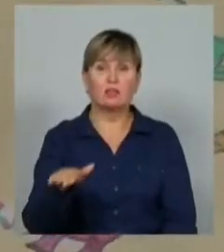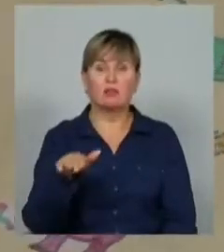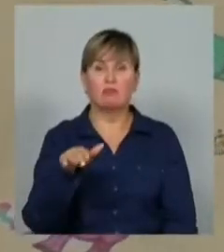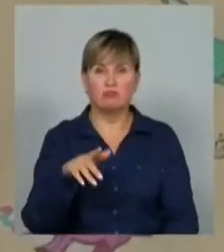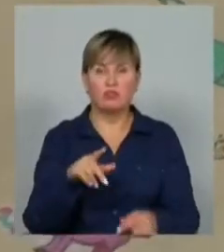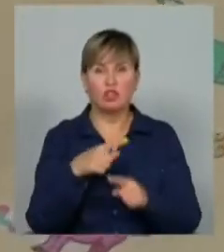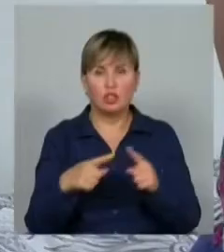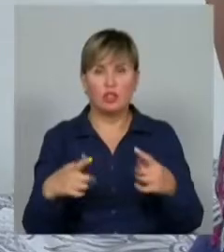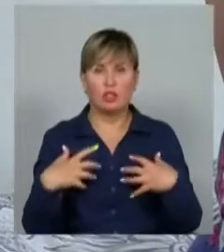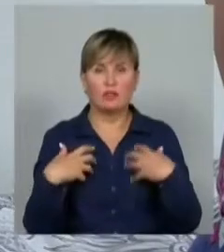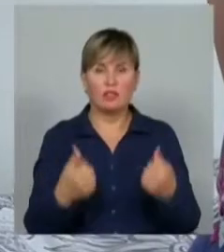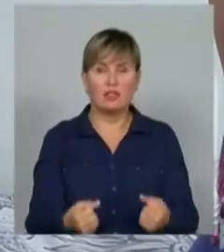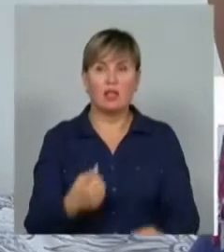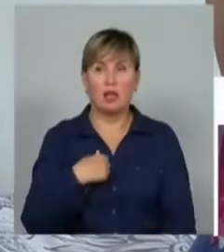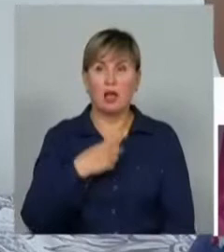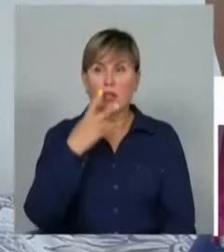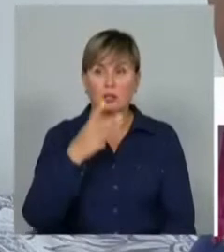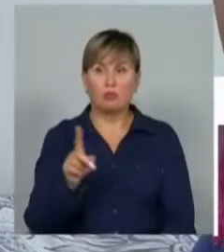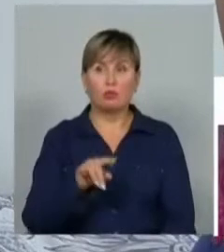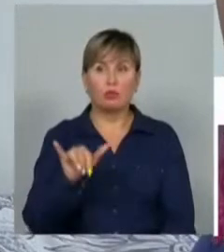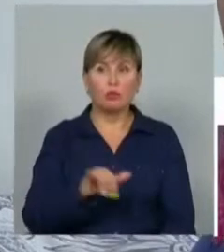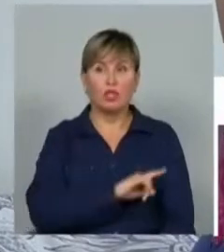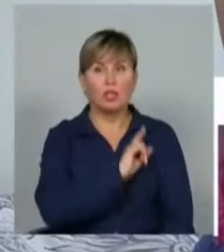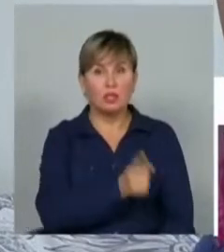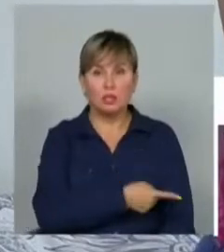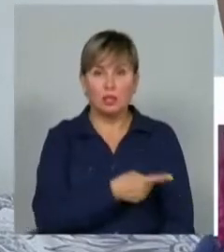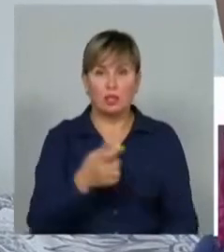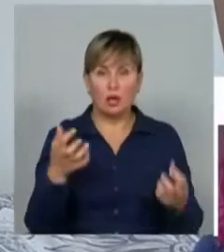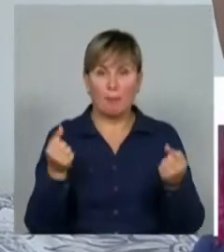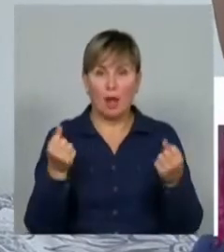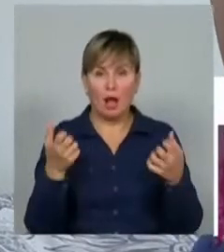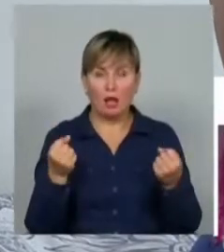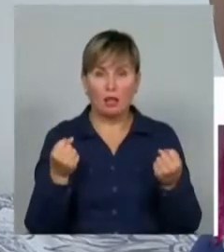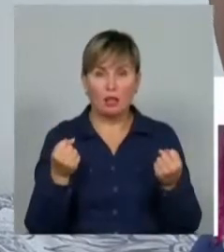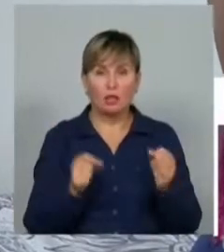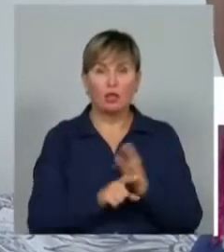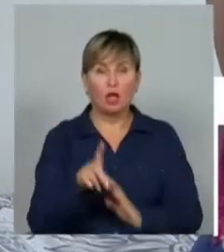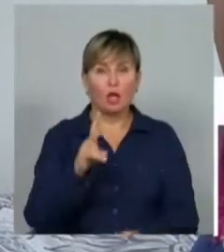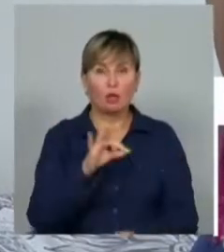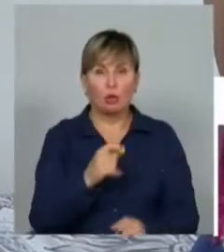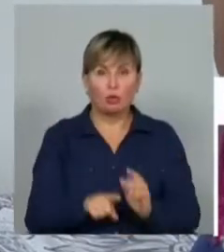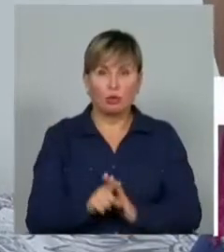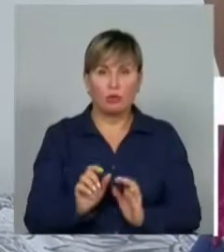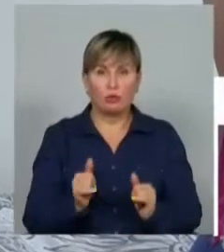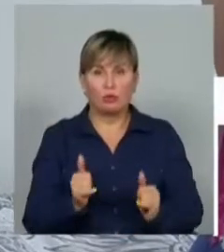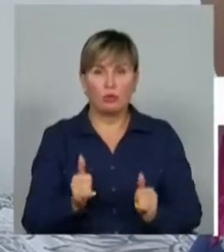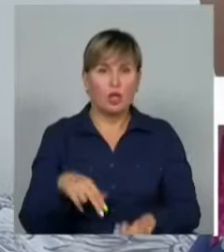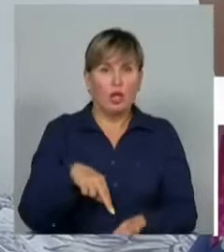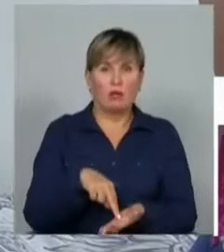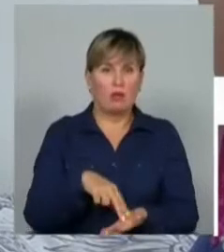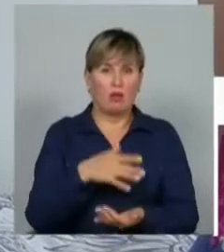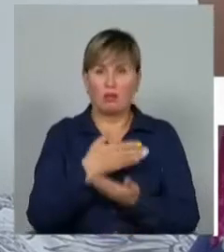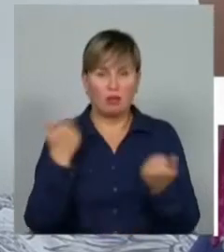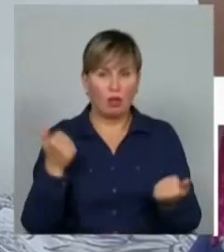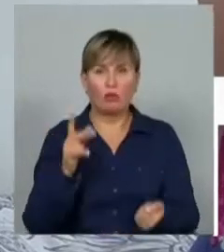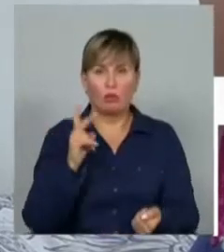частичное выздоровление. Я заметила, что у нее сильнее стали пальчики, чуть-чуть сильнее стали ножки. Они, естественно, не стоят, но